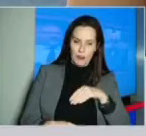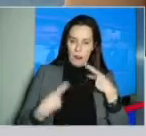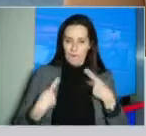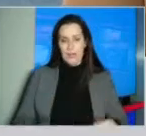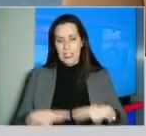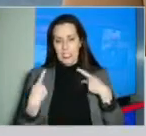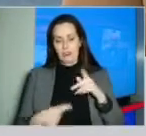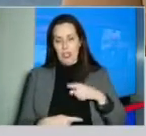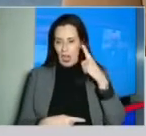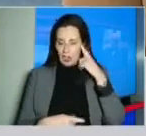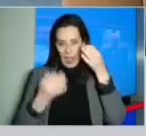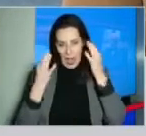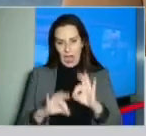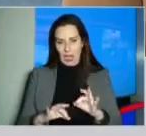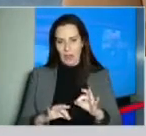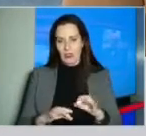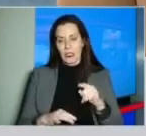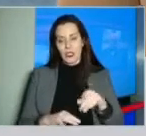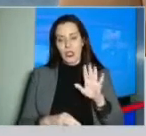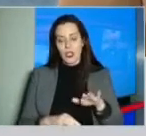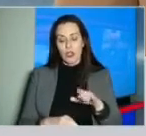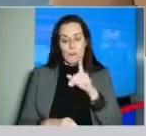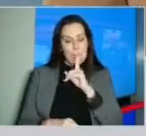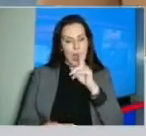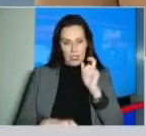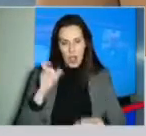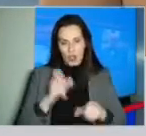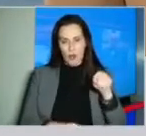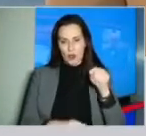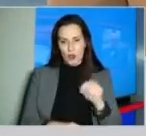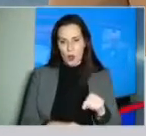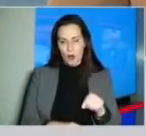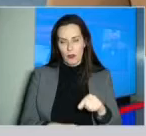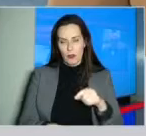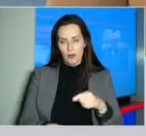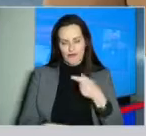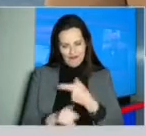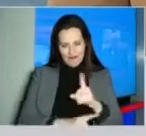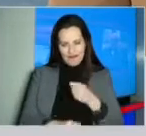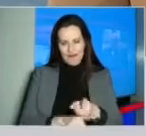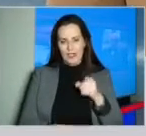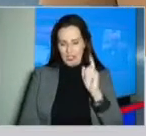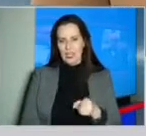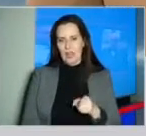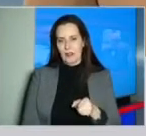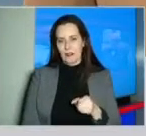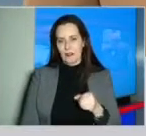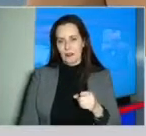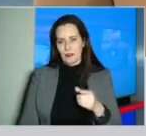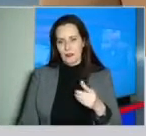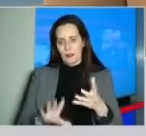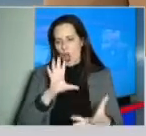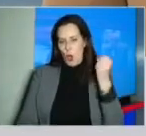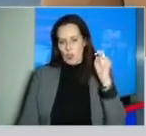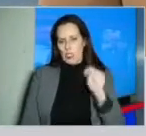וצריך לדעת להעריך את זה. זה שישנו קומץ שהוא מתנהג שלא כראוי, צריך להוציא את